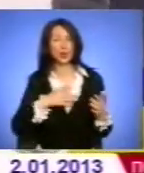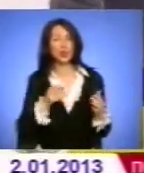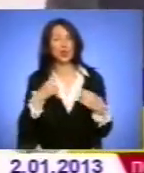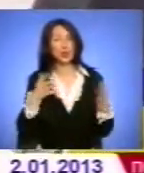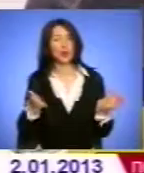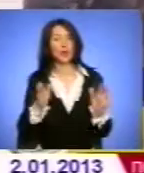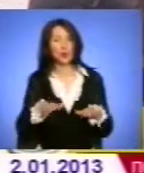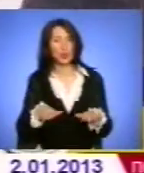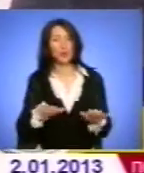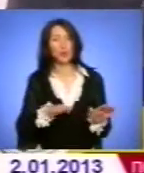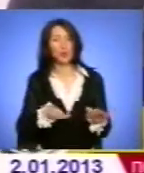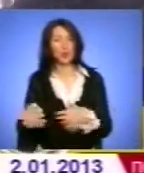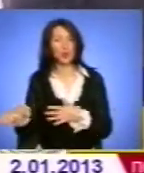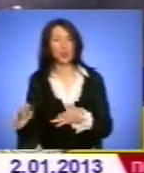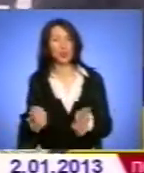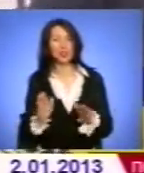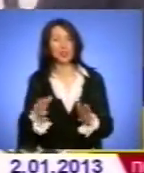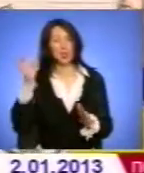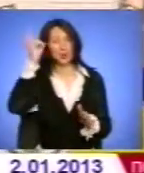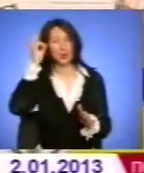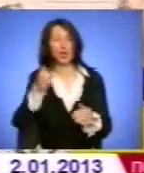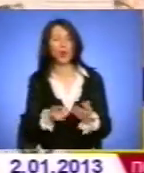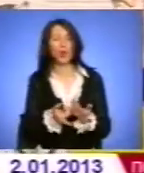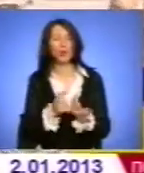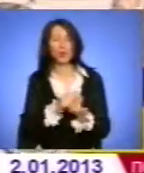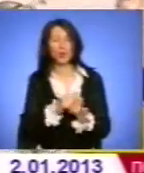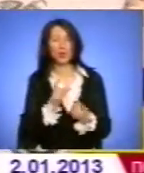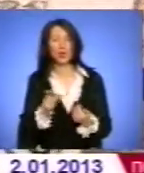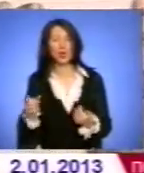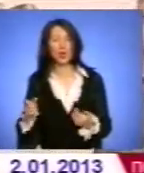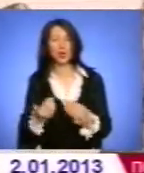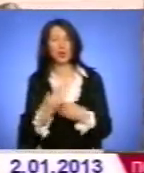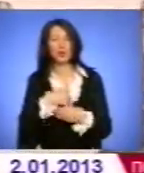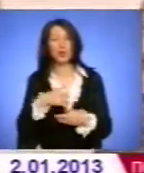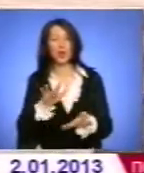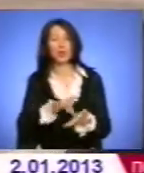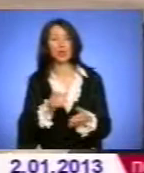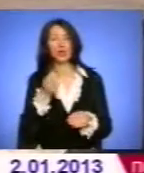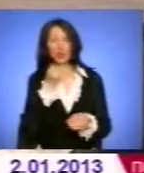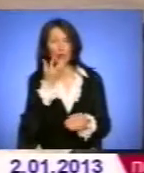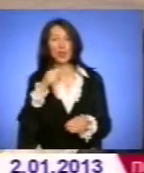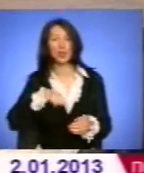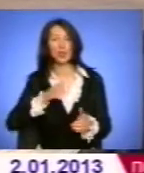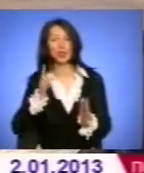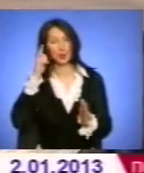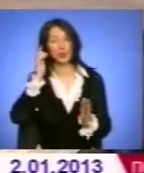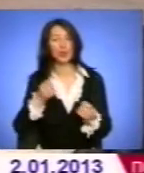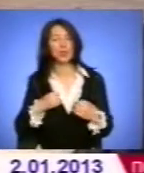лишилися тільки спогади. Проте у більшості тернополян і гостей міста – добрий настрій. Я думаю, свята таки